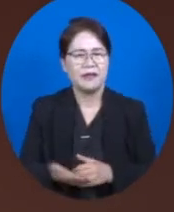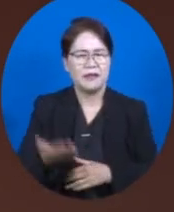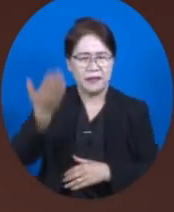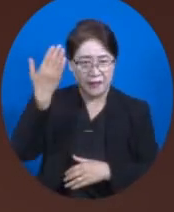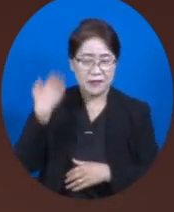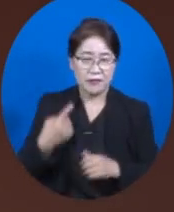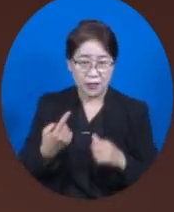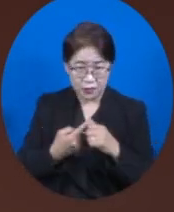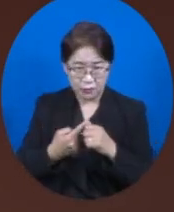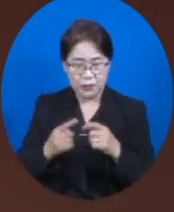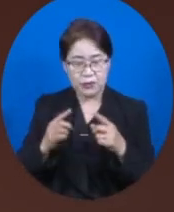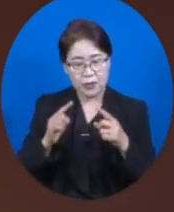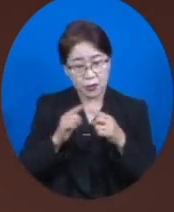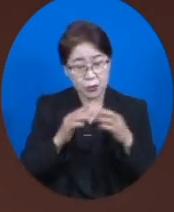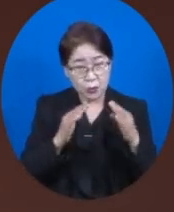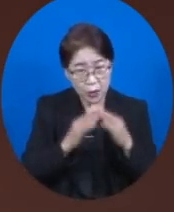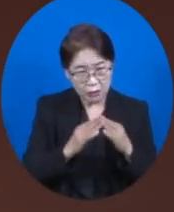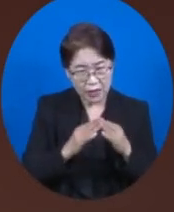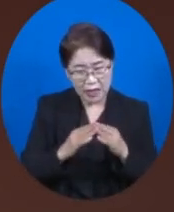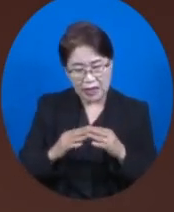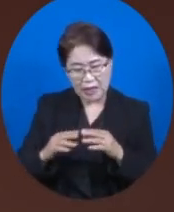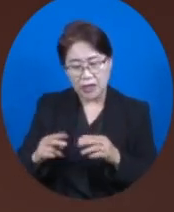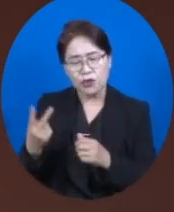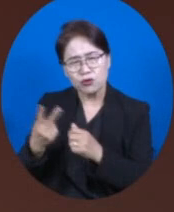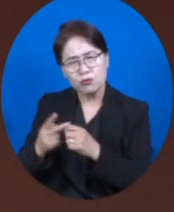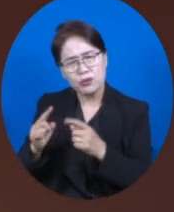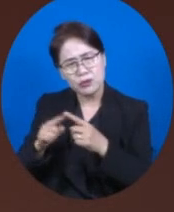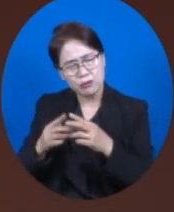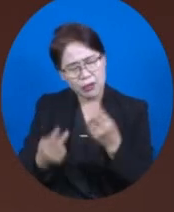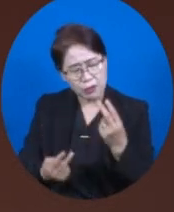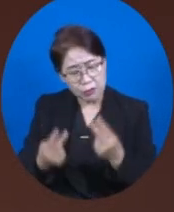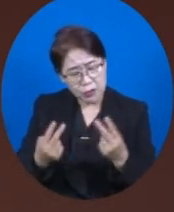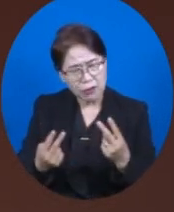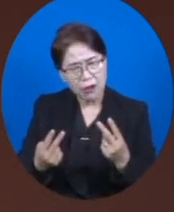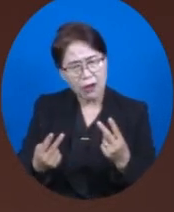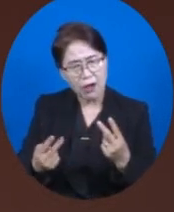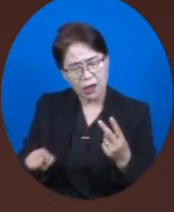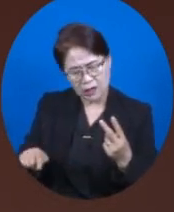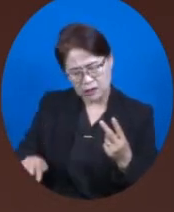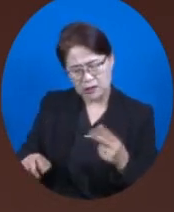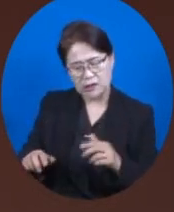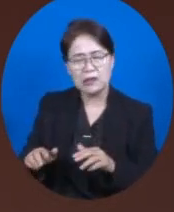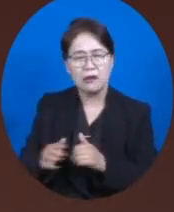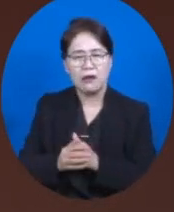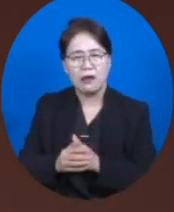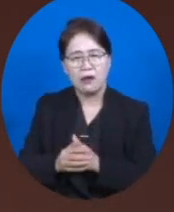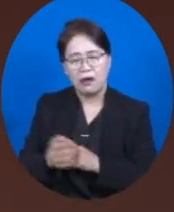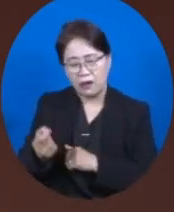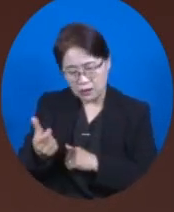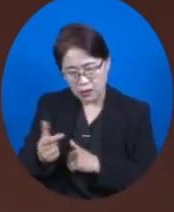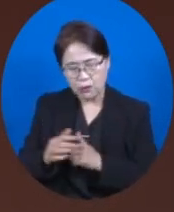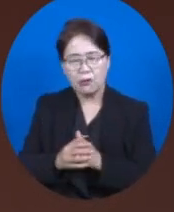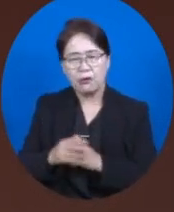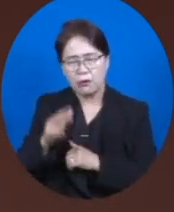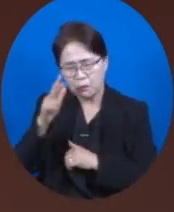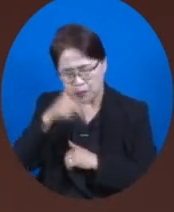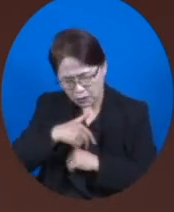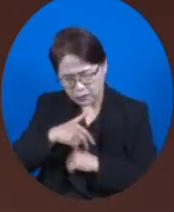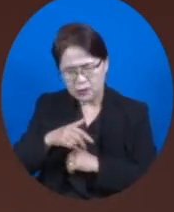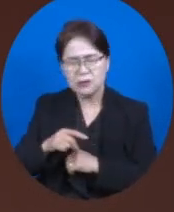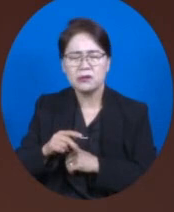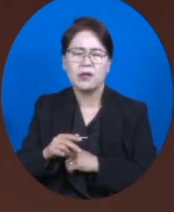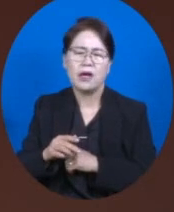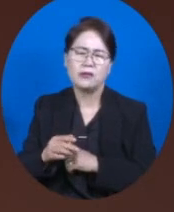지금 스룹바벨이 짓고자 하는 성전은 정말 작고 초라하고 보잘 것이